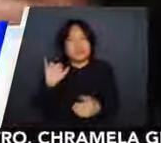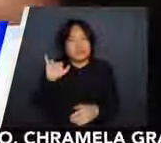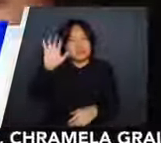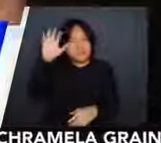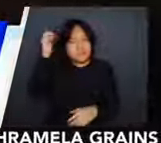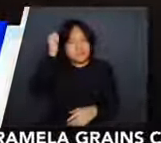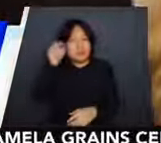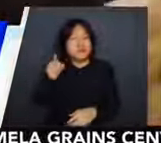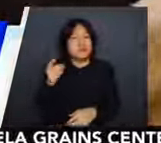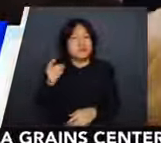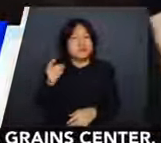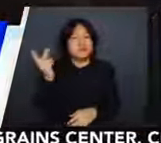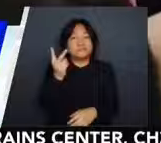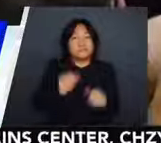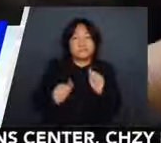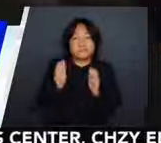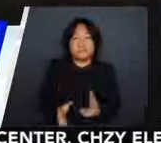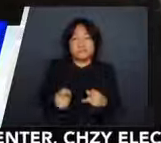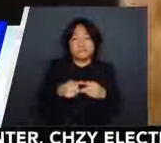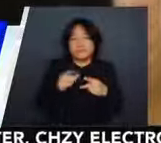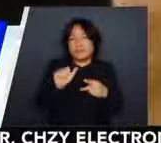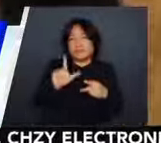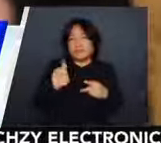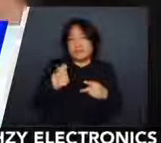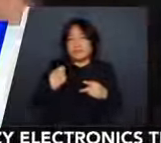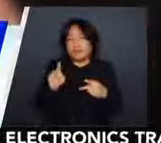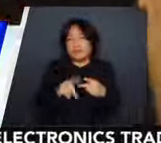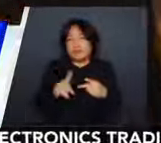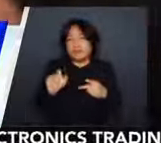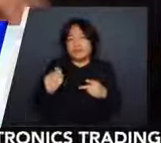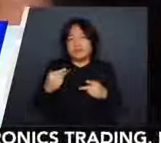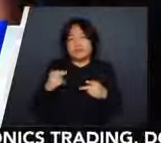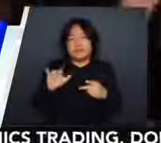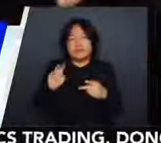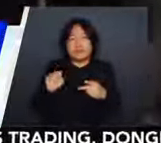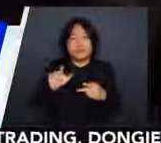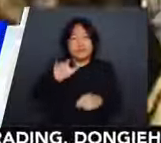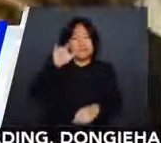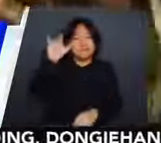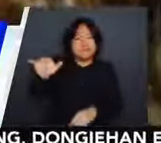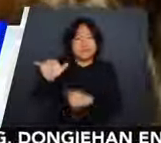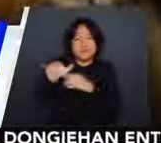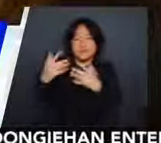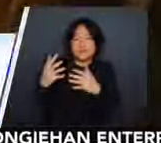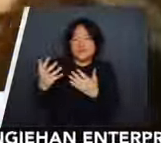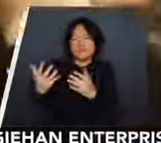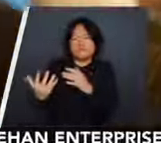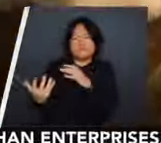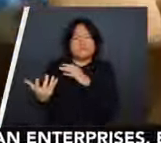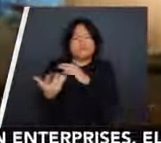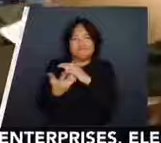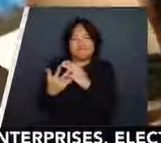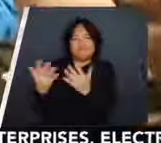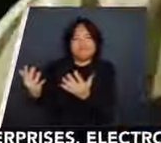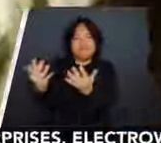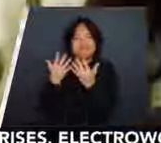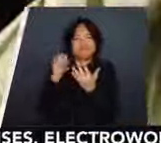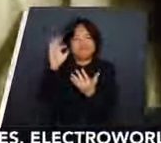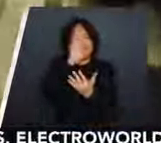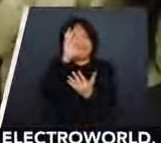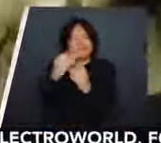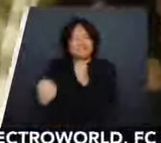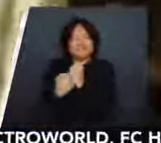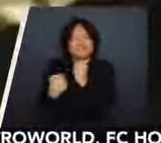Catherine Bernardo. Sa airport pala, naging mainit na ang pagsalubong sa kanila ng Global Pinoy. May special screening din ng Hello Love